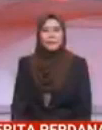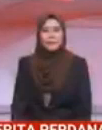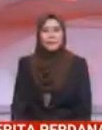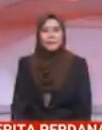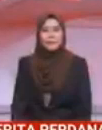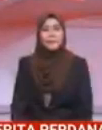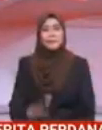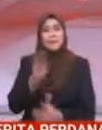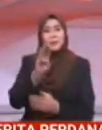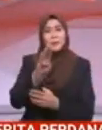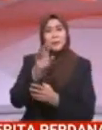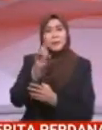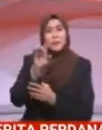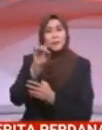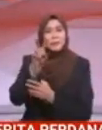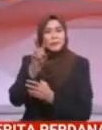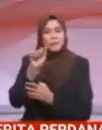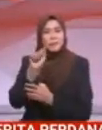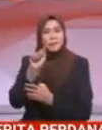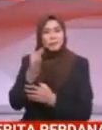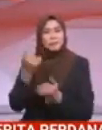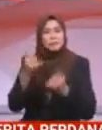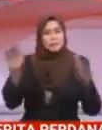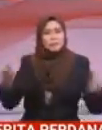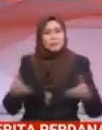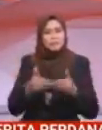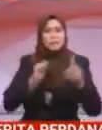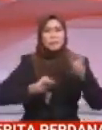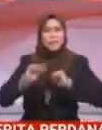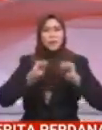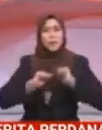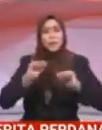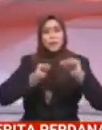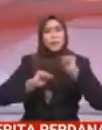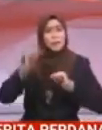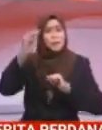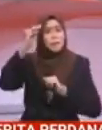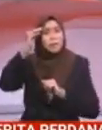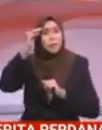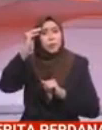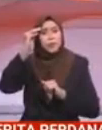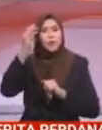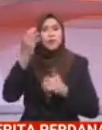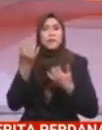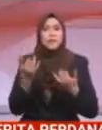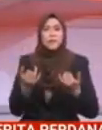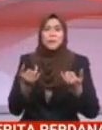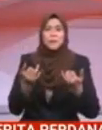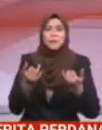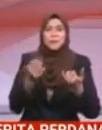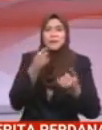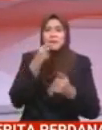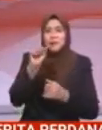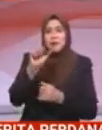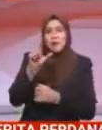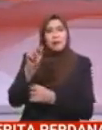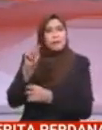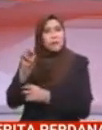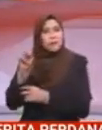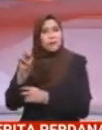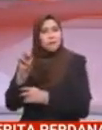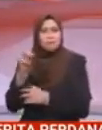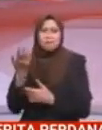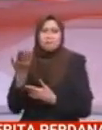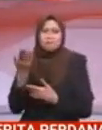Dalam V-Diva dikenali ramai menerusi lakonan mantap dalam drama-drama Melayu, namun Alvin Chong dilihat kurang menyelah dalam